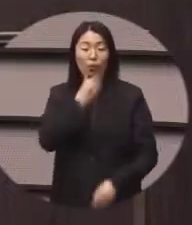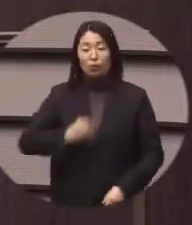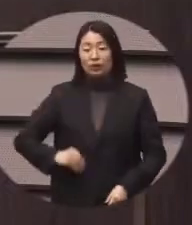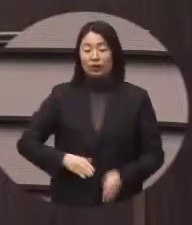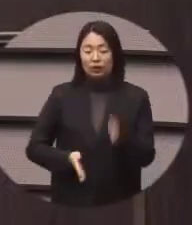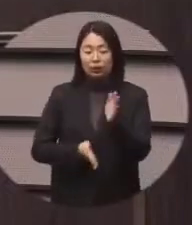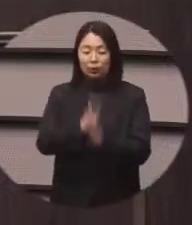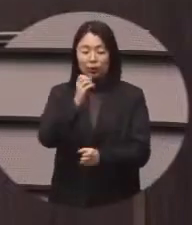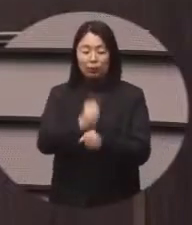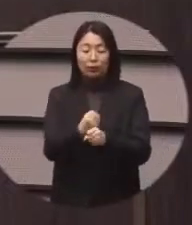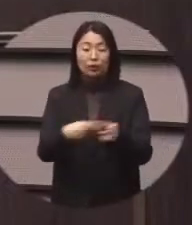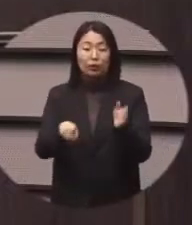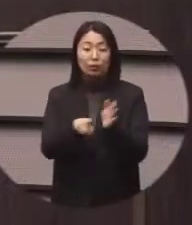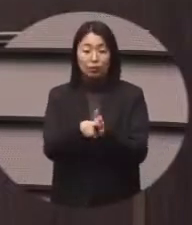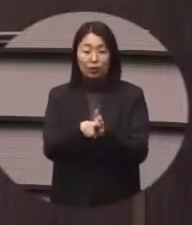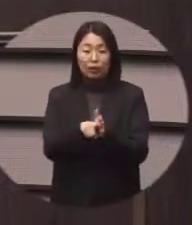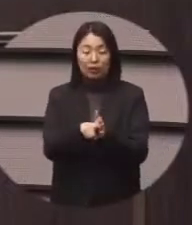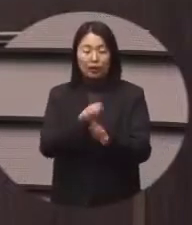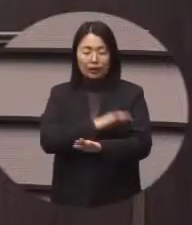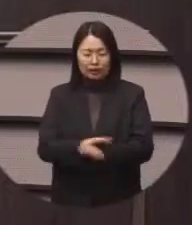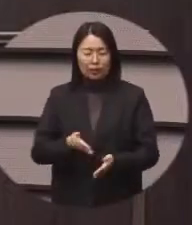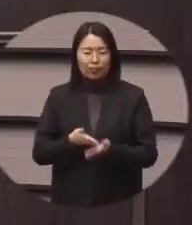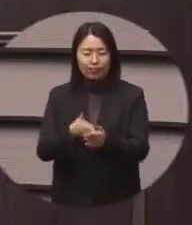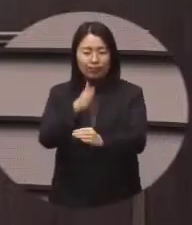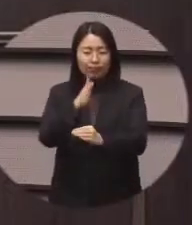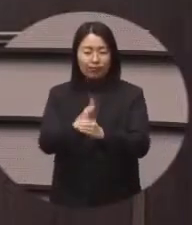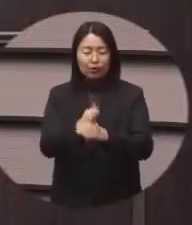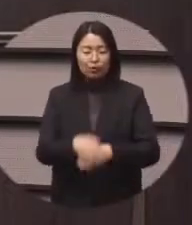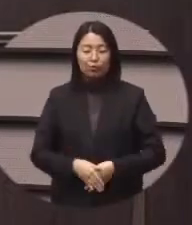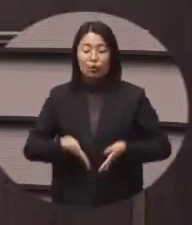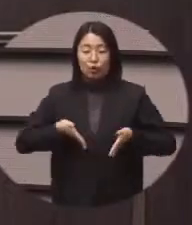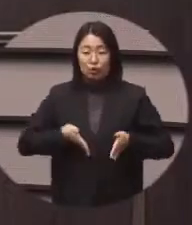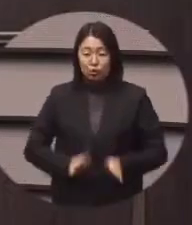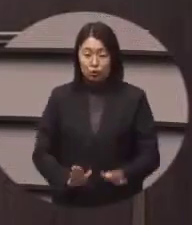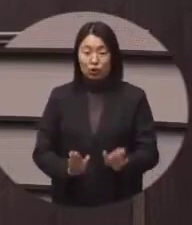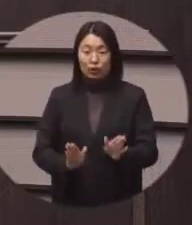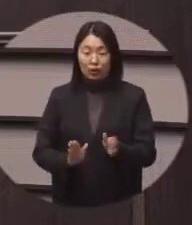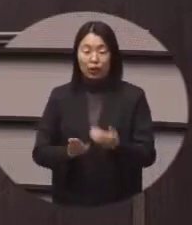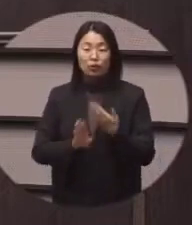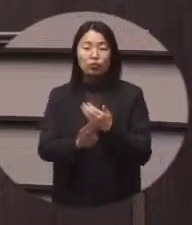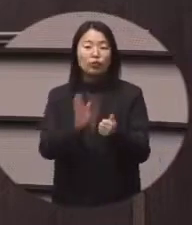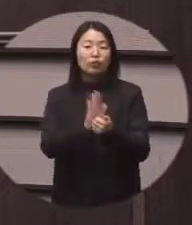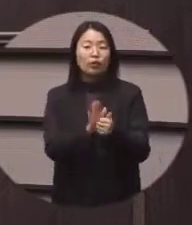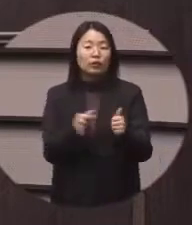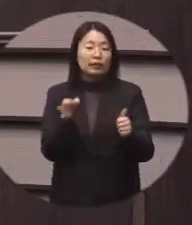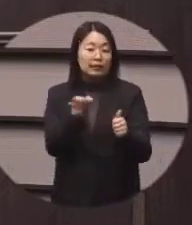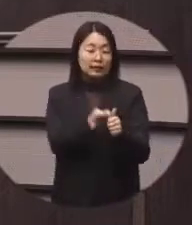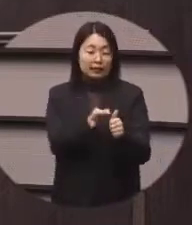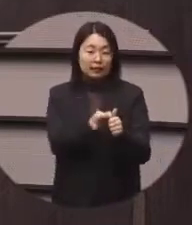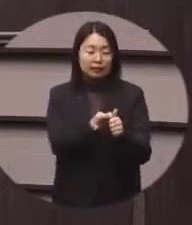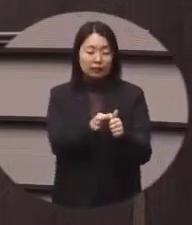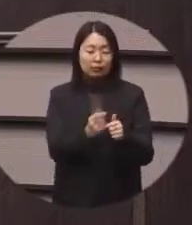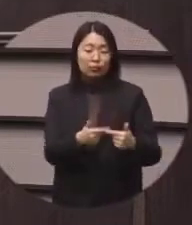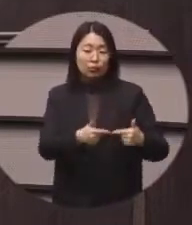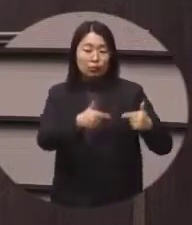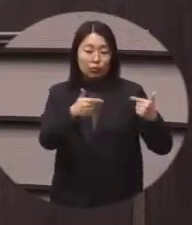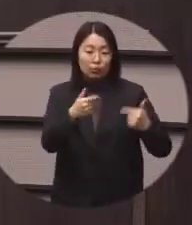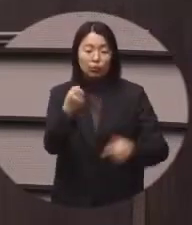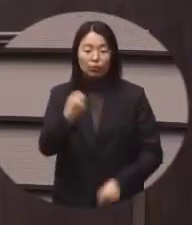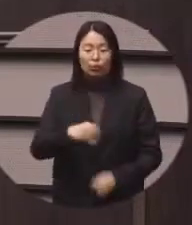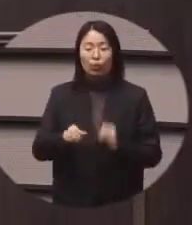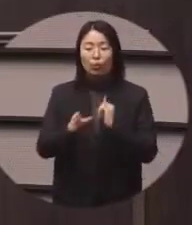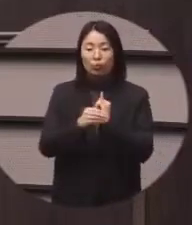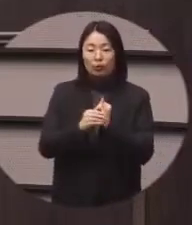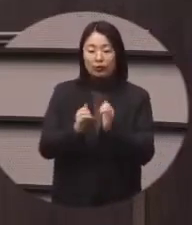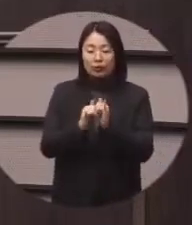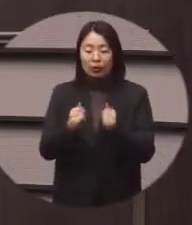일도 내실 있게 추진하고 있습니다. 출산 장려금 인상, 산모 신생아 본인 부담금 지원 확대,